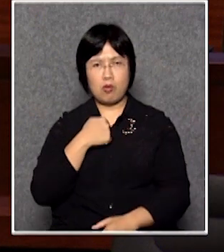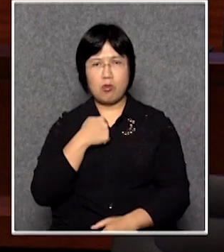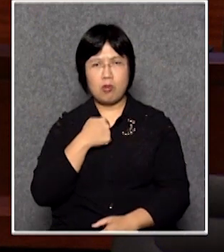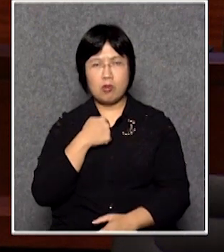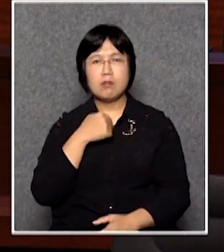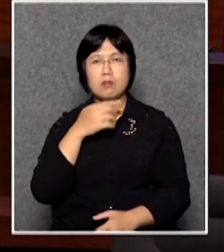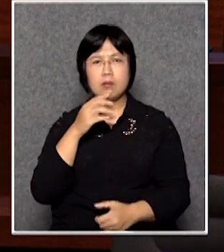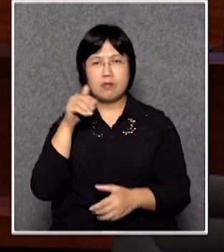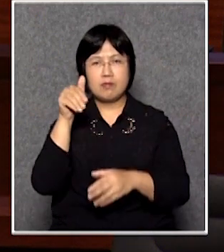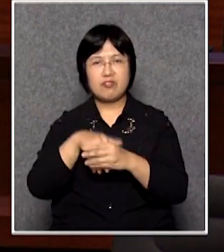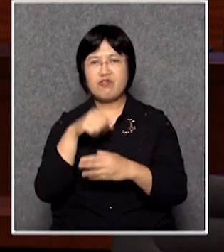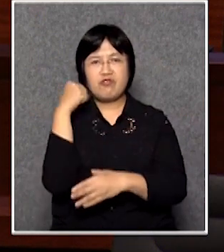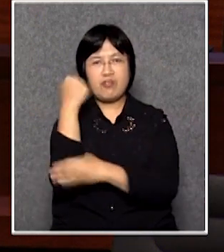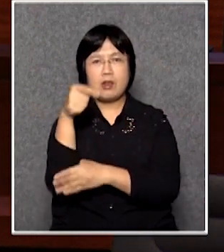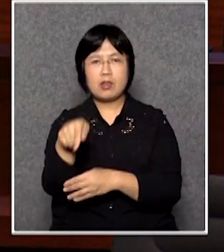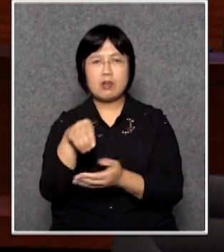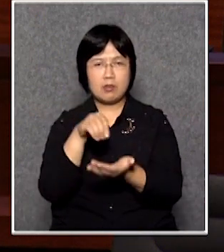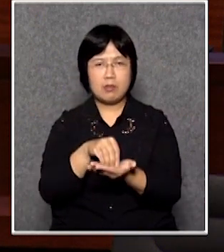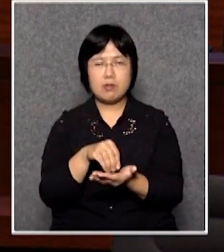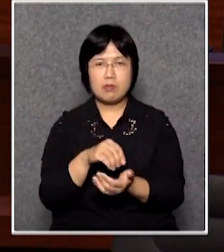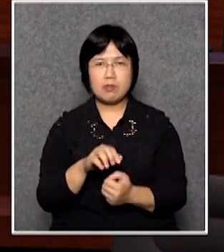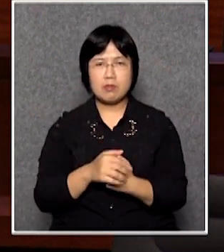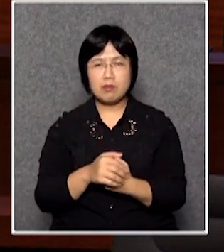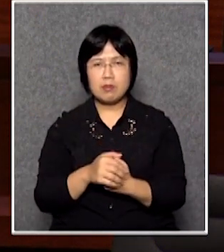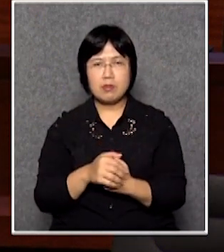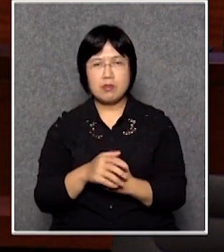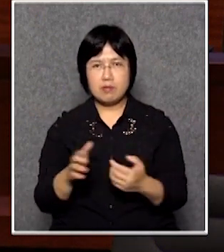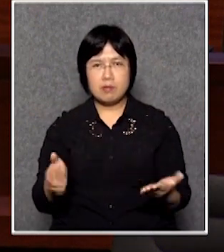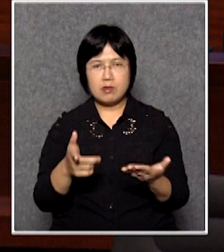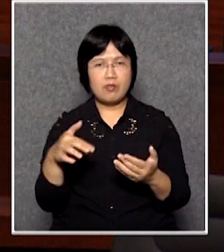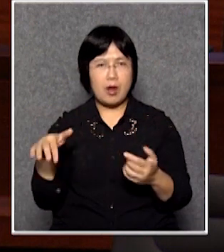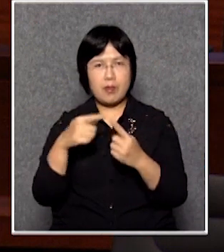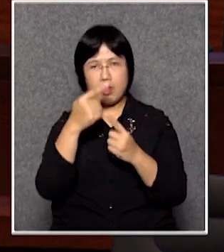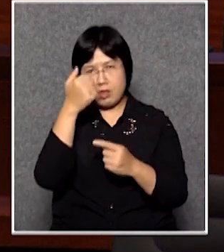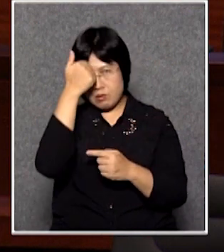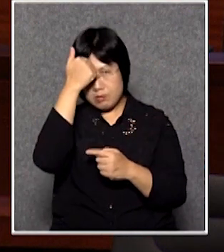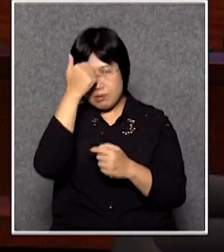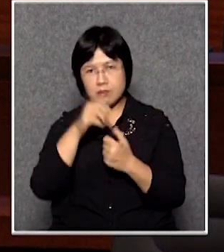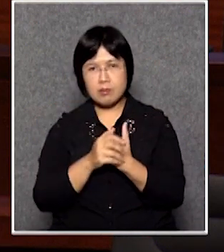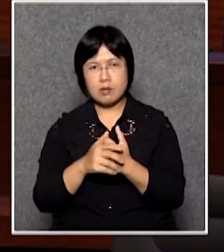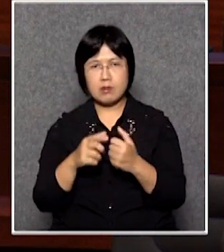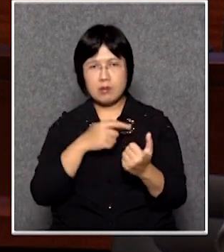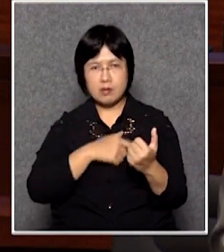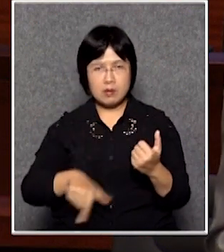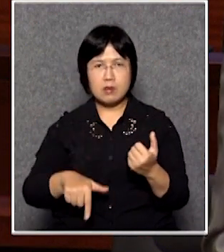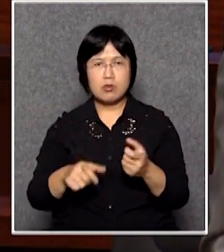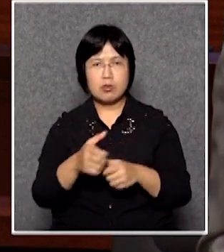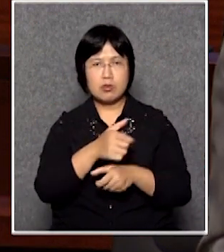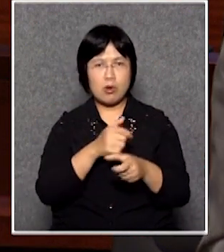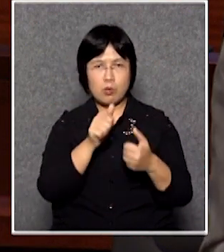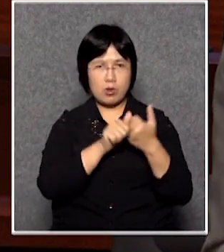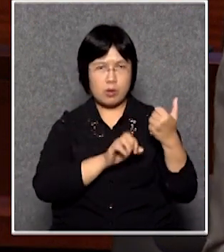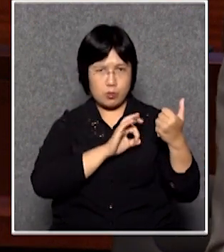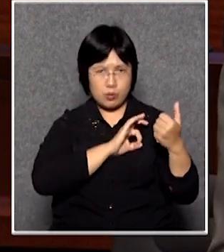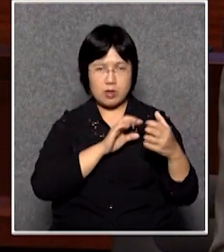將會投票反對呢個決議案，同時促請泛民主派嘅議員喺財委會就有